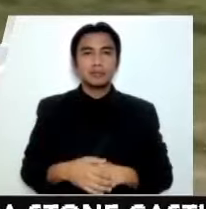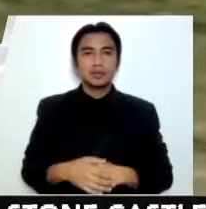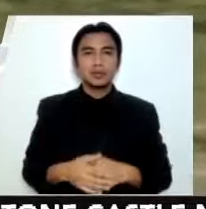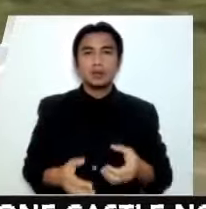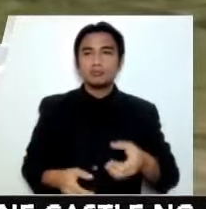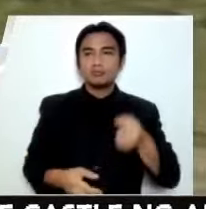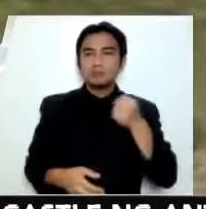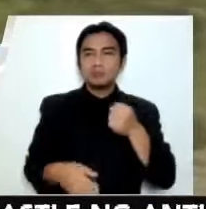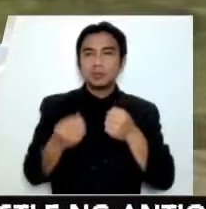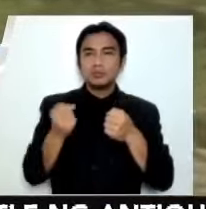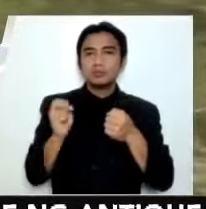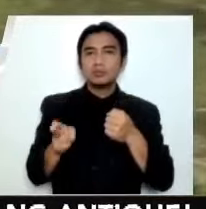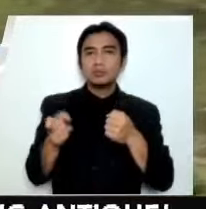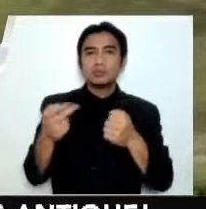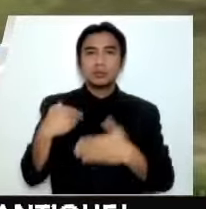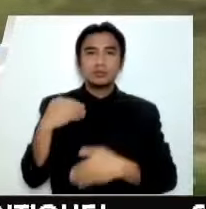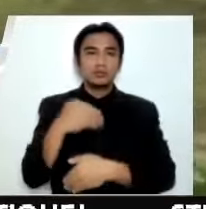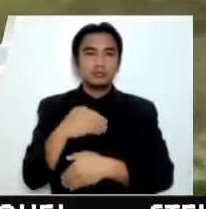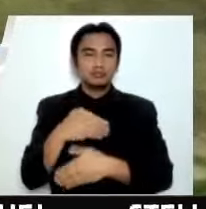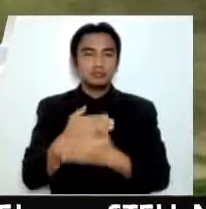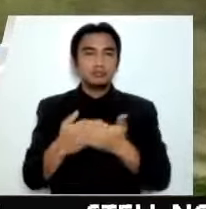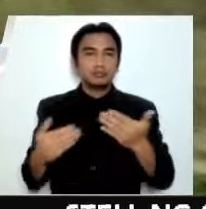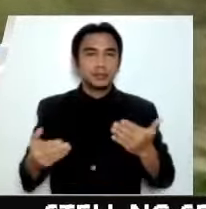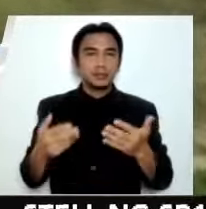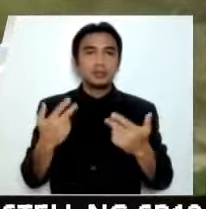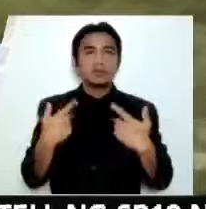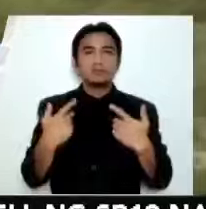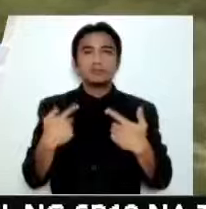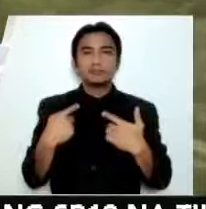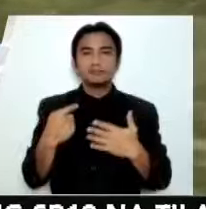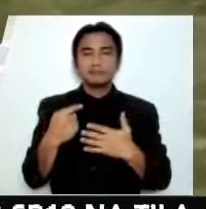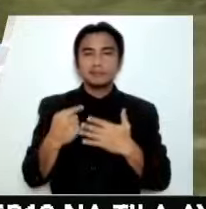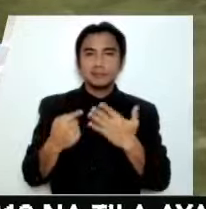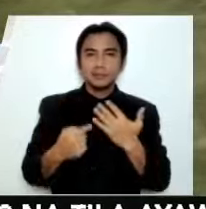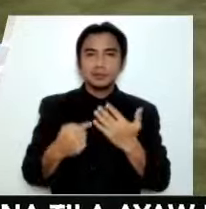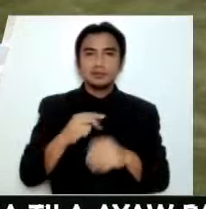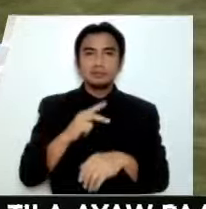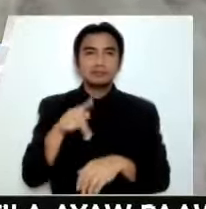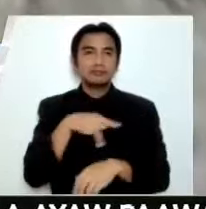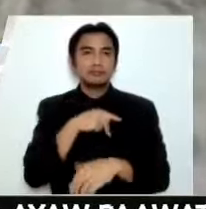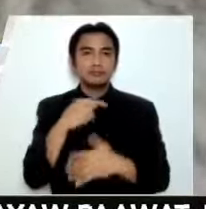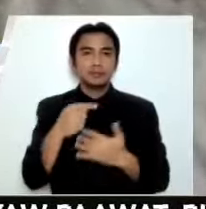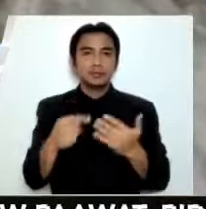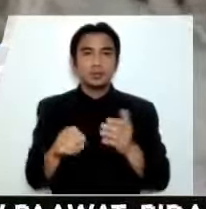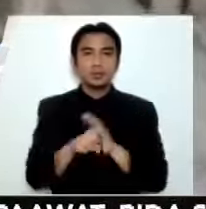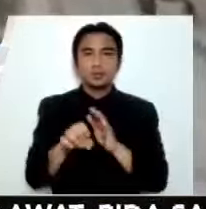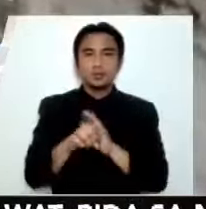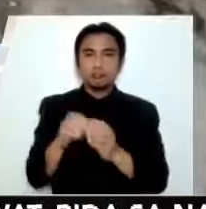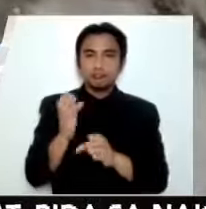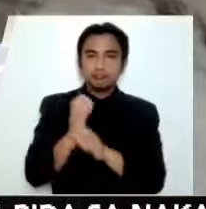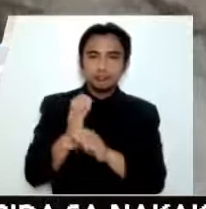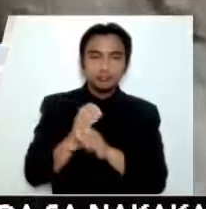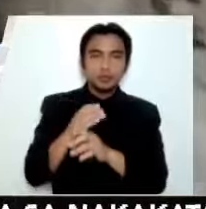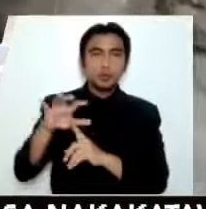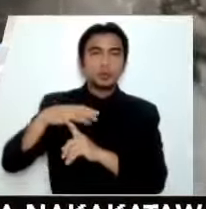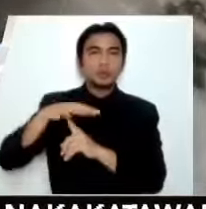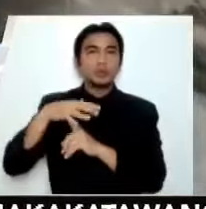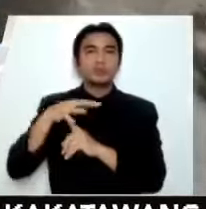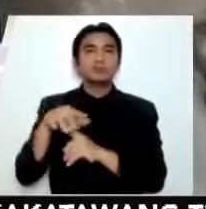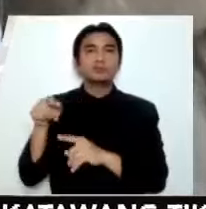account, ilang real properties at high-value personal properties gaya ng luxury vehicles at helicopter. Hiniling ito